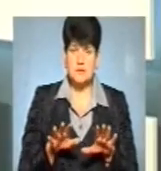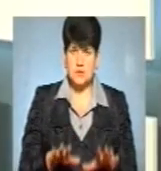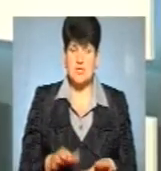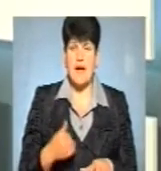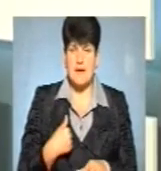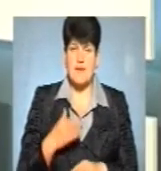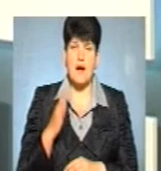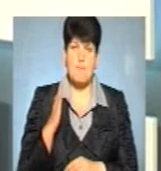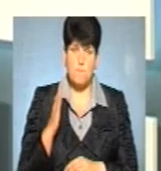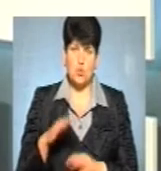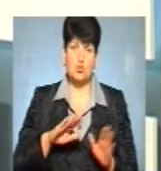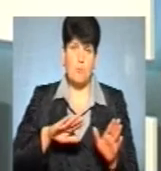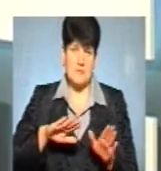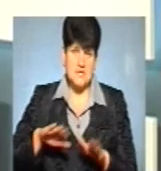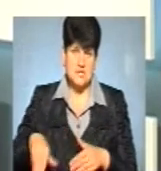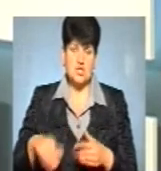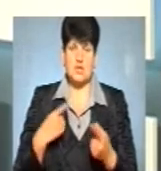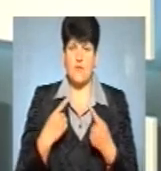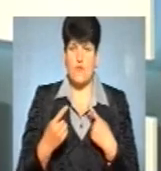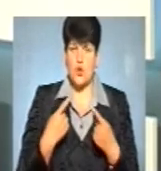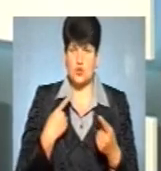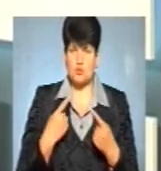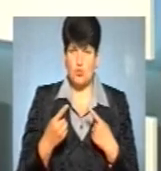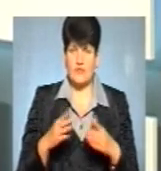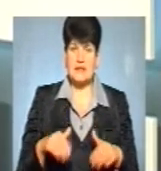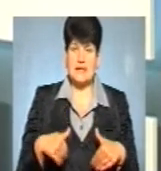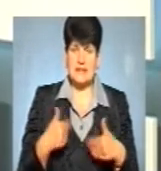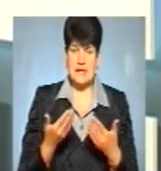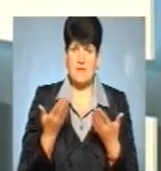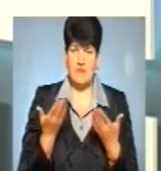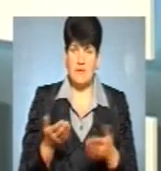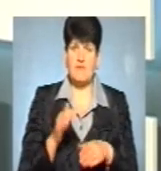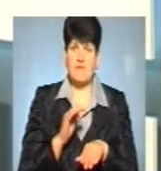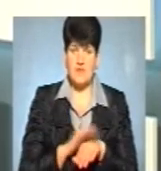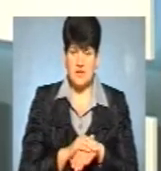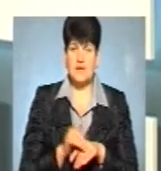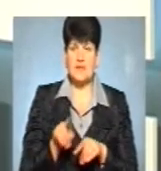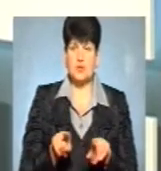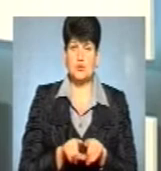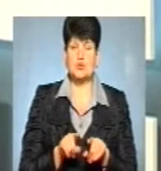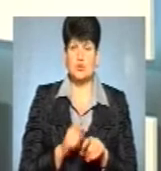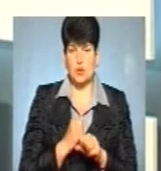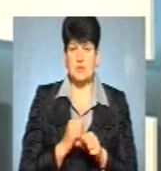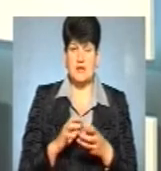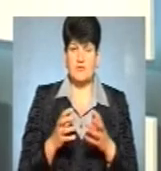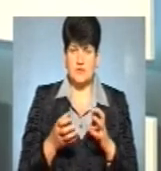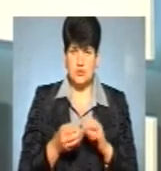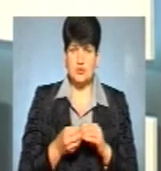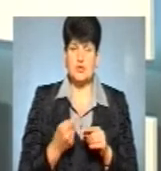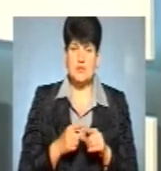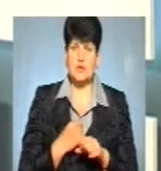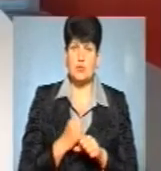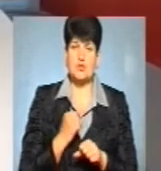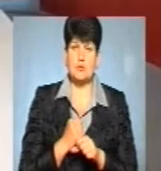буду пізніше, мабуть, в нашій розмові надам вам факти, і ви прийдете теж до висновку, що ця робота була зроблена